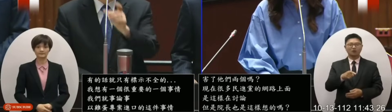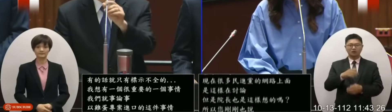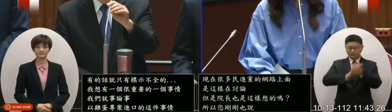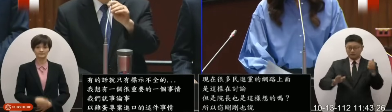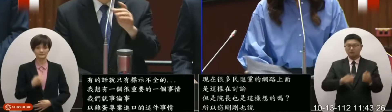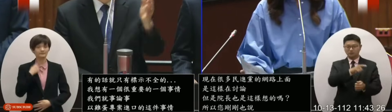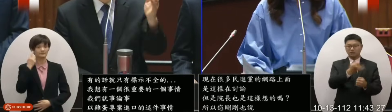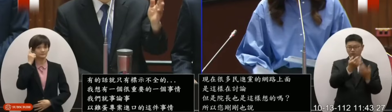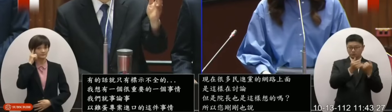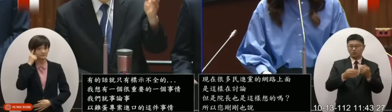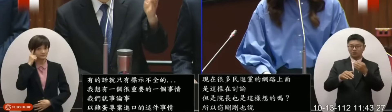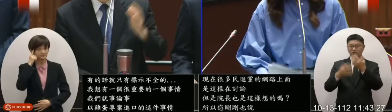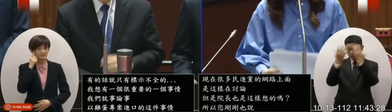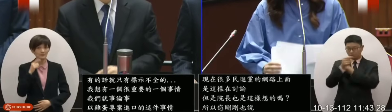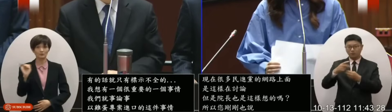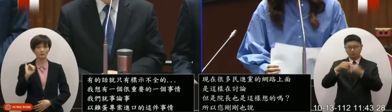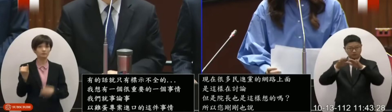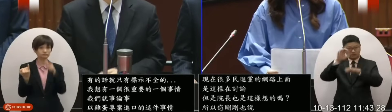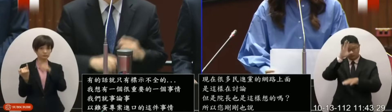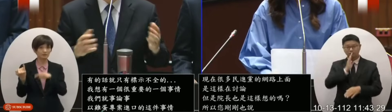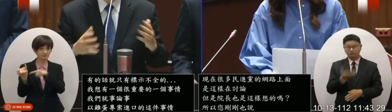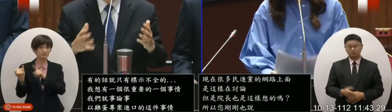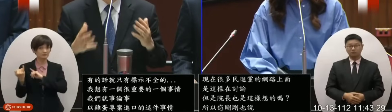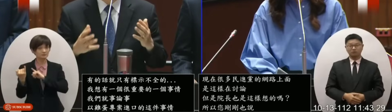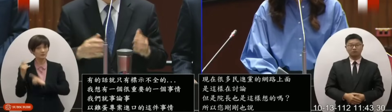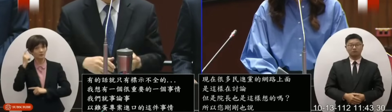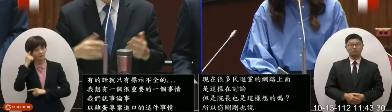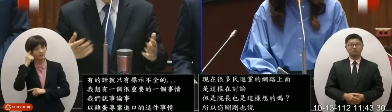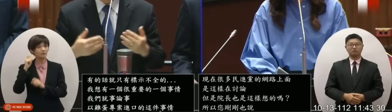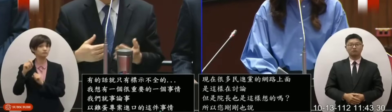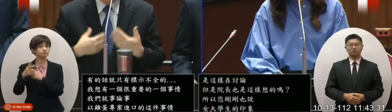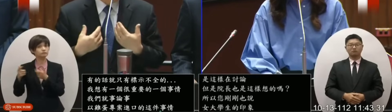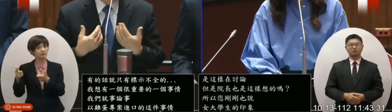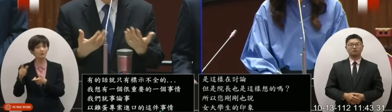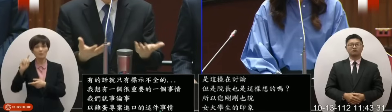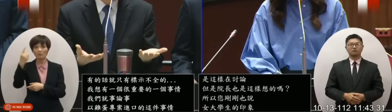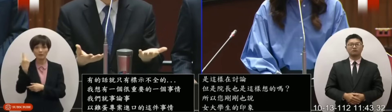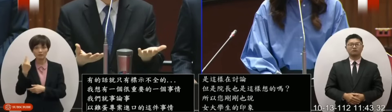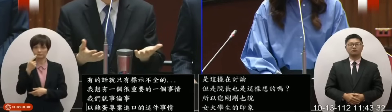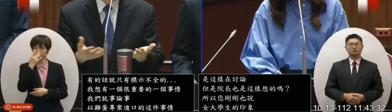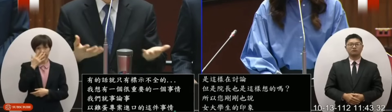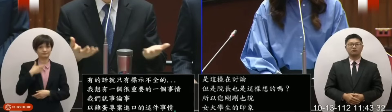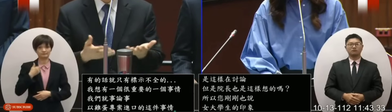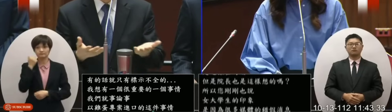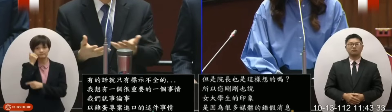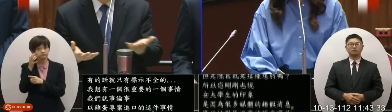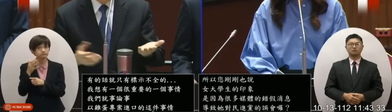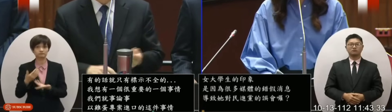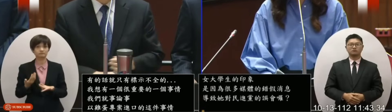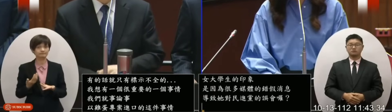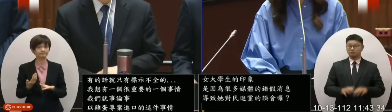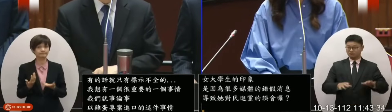我想他个人有他自己的这一些印象了哈，但是他的印象怎么来，我也不认识他，我也没有办法。